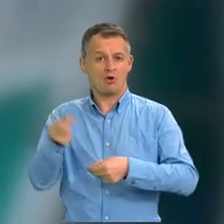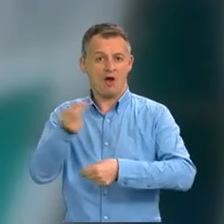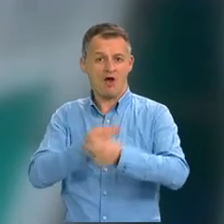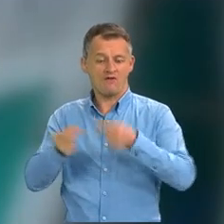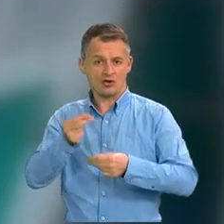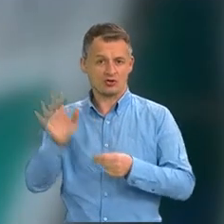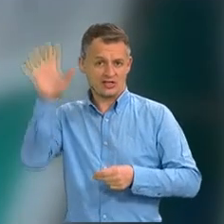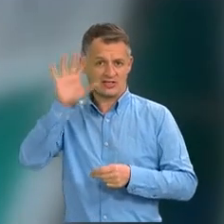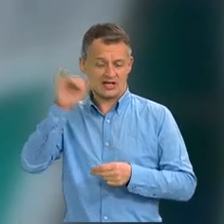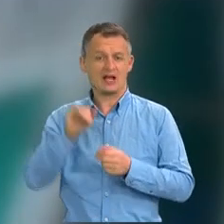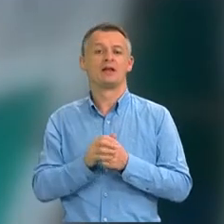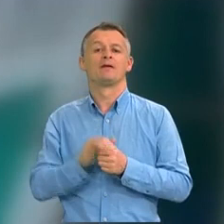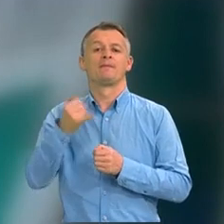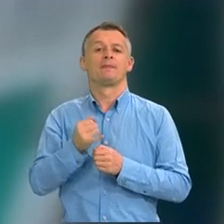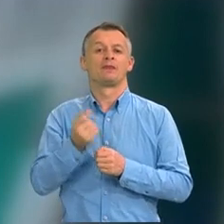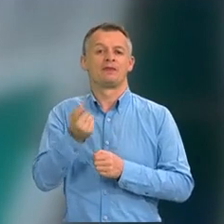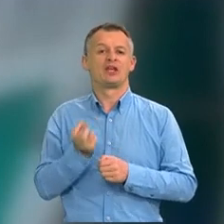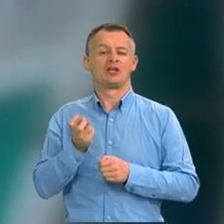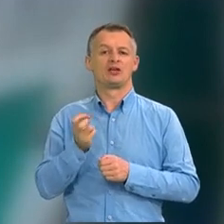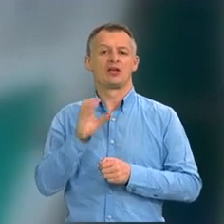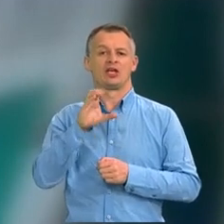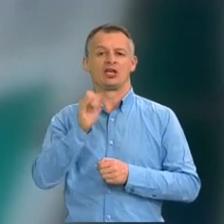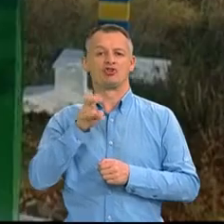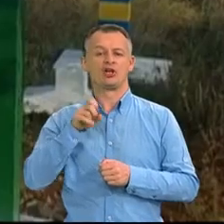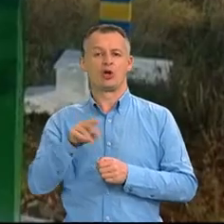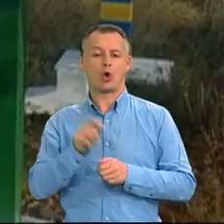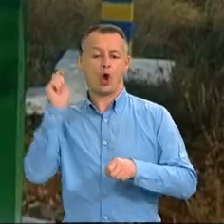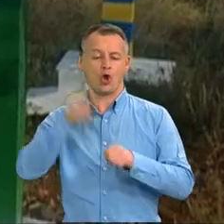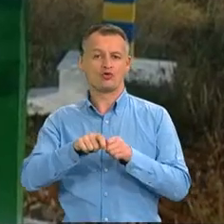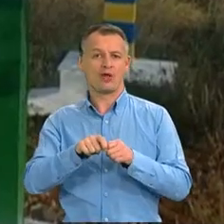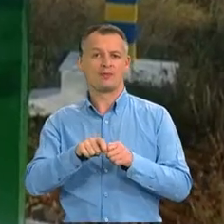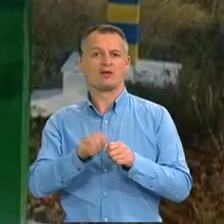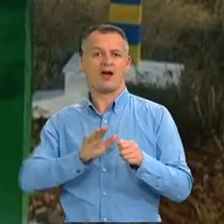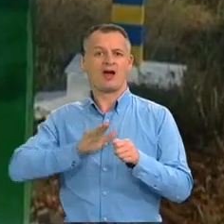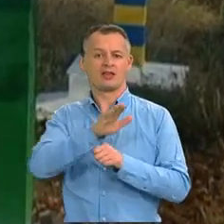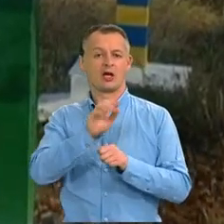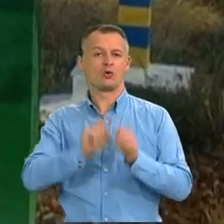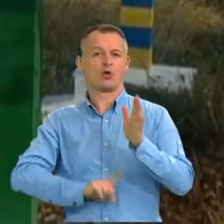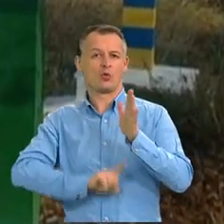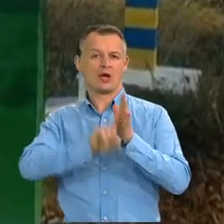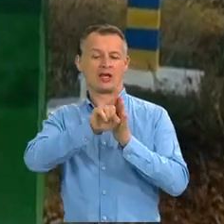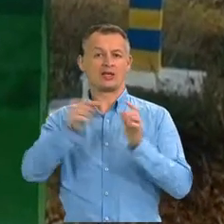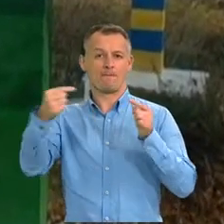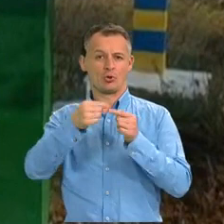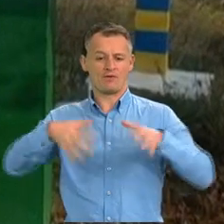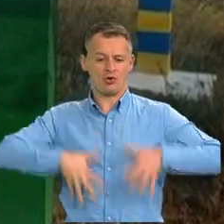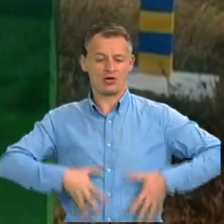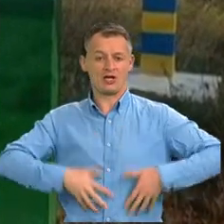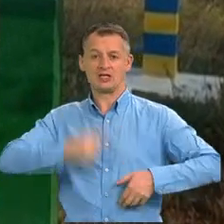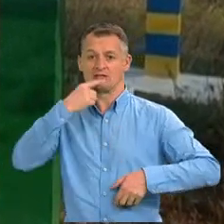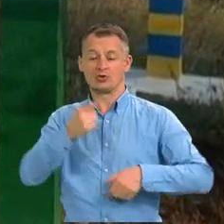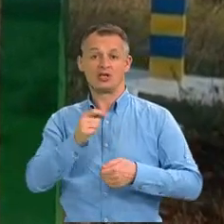Integrării Europene de la Chișinău condamnă ferm atacurile cu rachete asupra Ucrainei, menționând că acestea duc la o escaladare